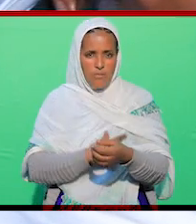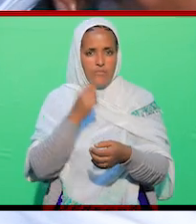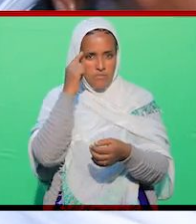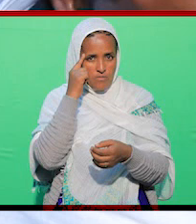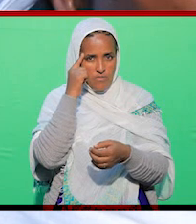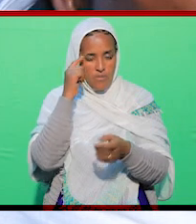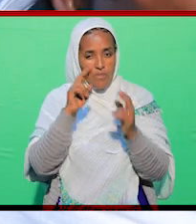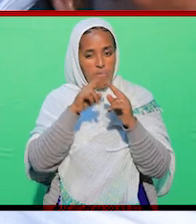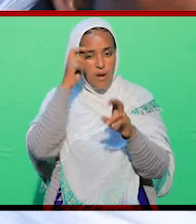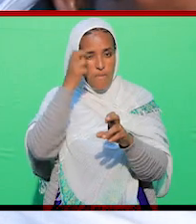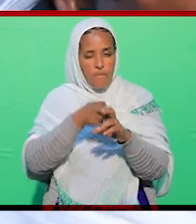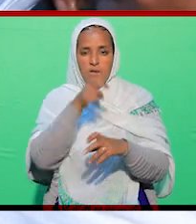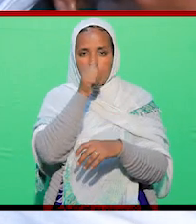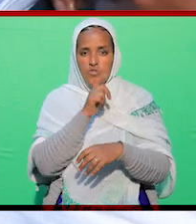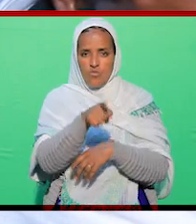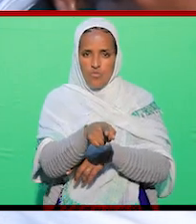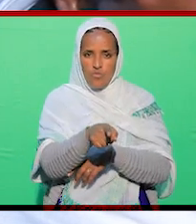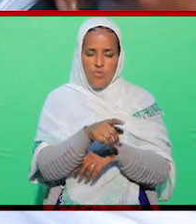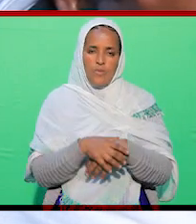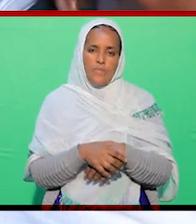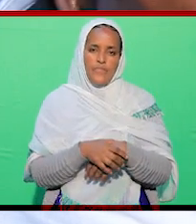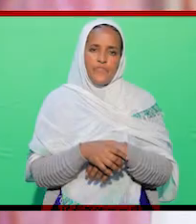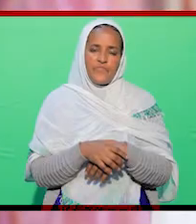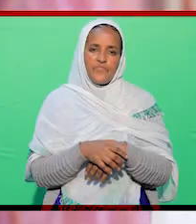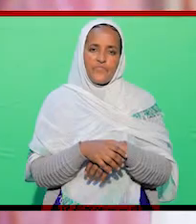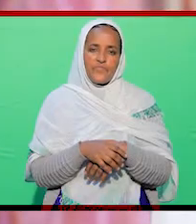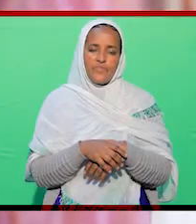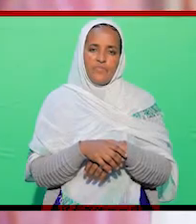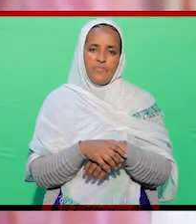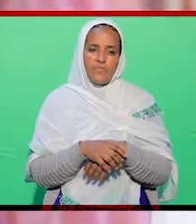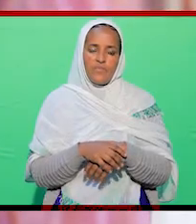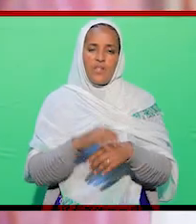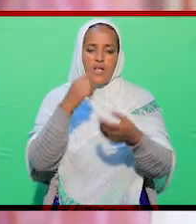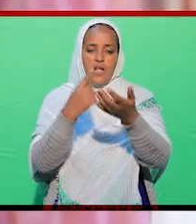ቤተሰቦች ልብ ብለን በውሳጣዊ ልቡና እንስማው። ይሄ በጣም ከባድ ምስጢር ነው።